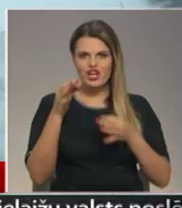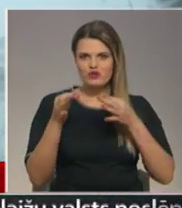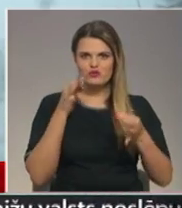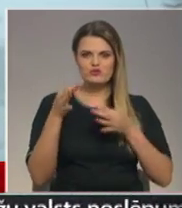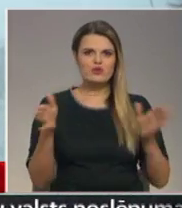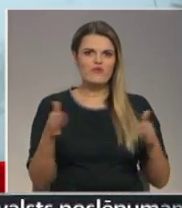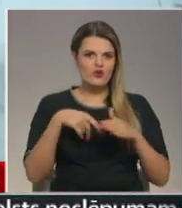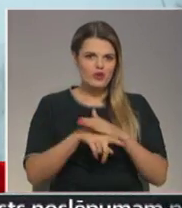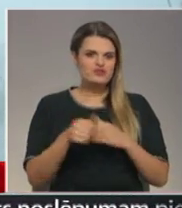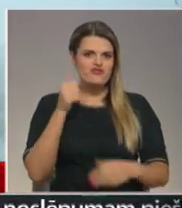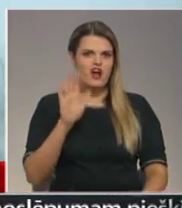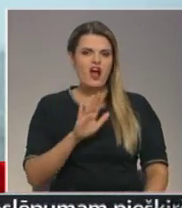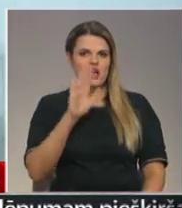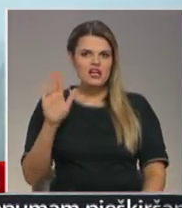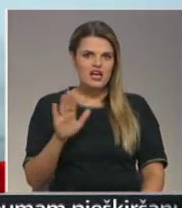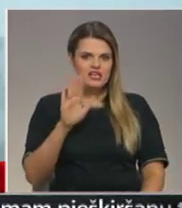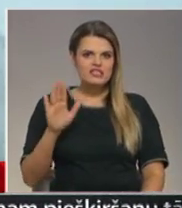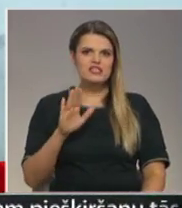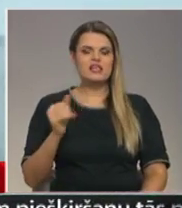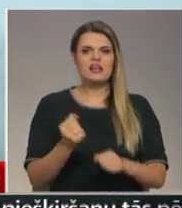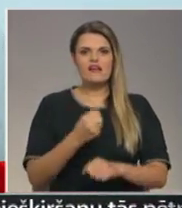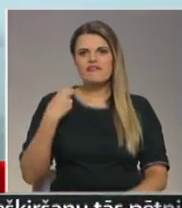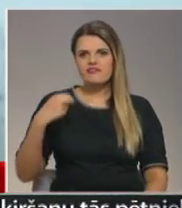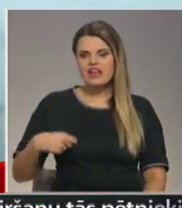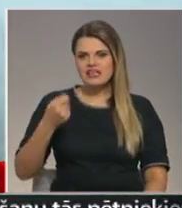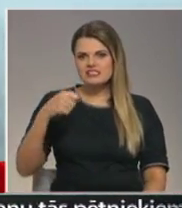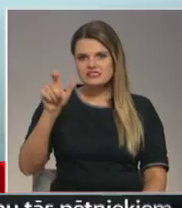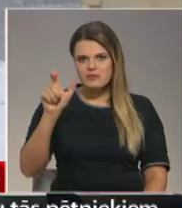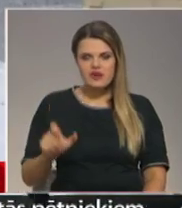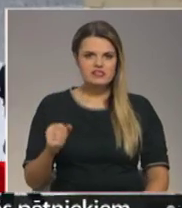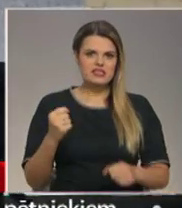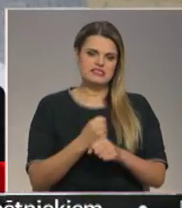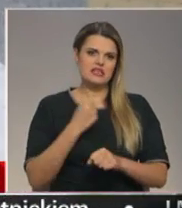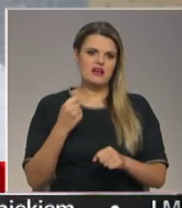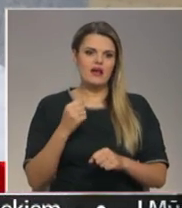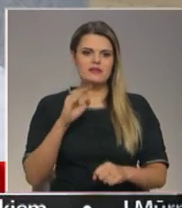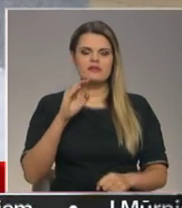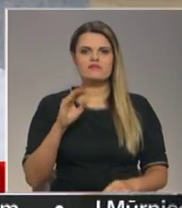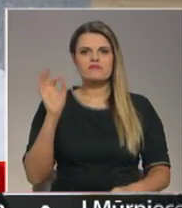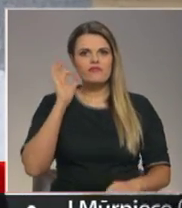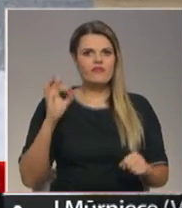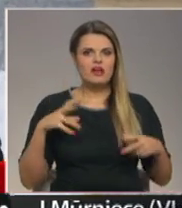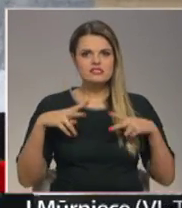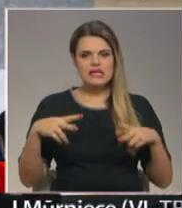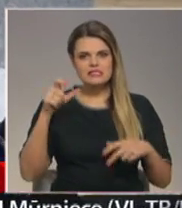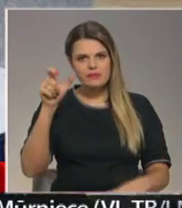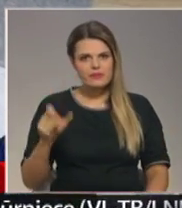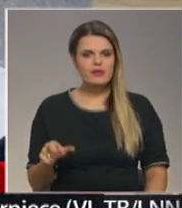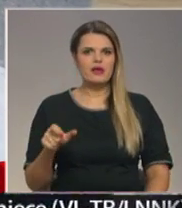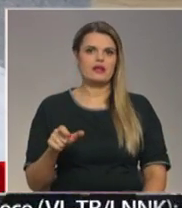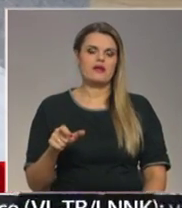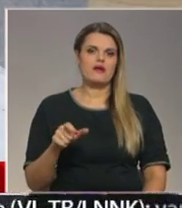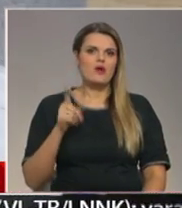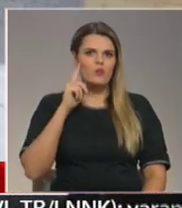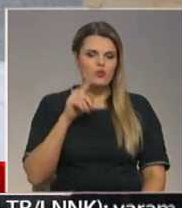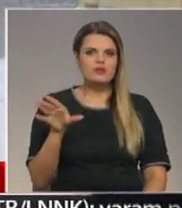fórumu iekšienē ir vakardienas gan Francijas prezidenta, gan Merkels uzstāšanās un,